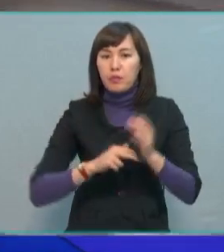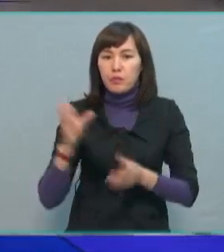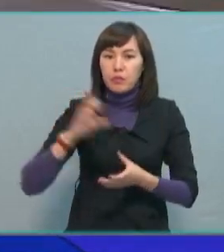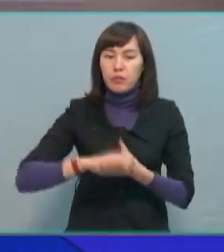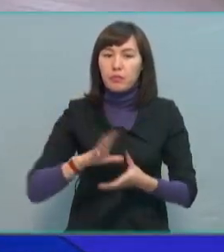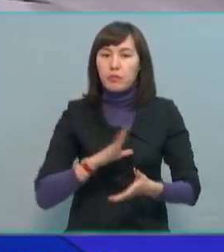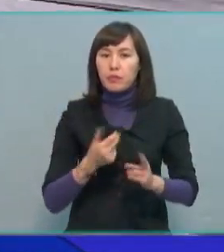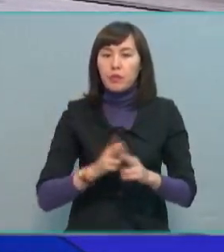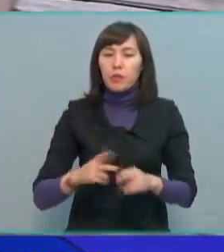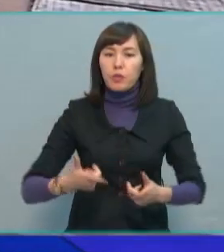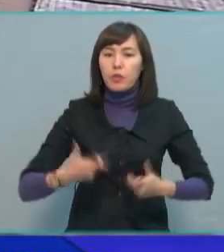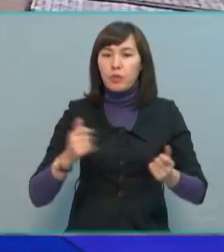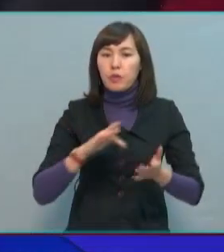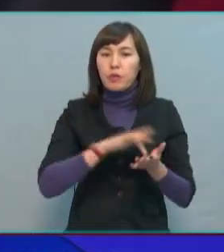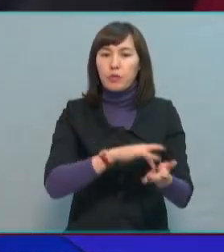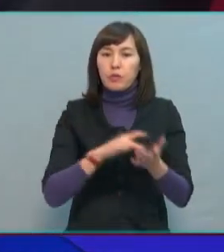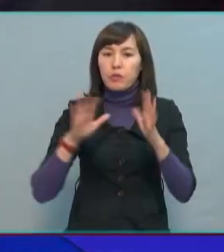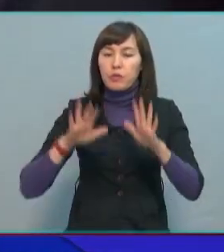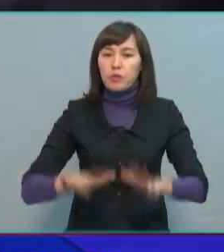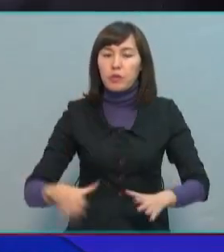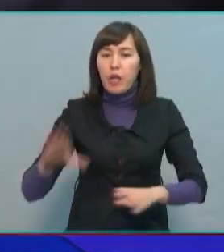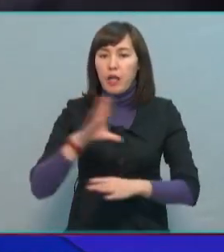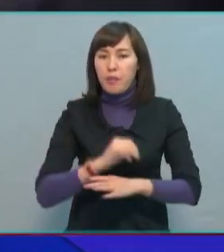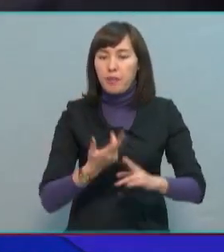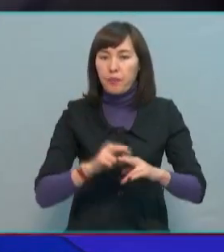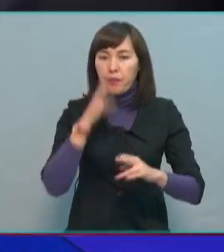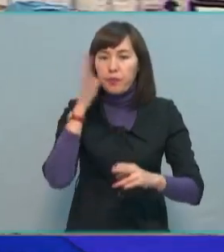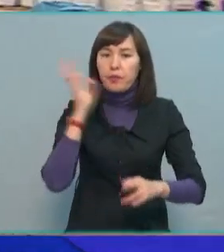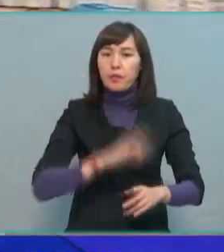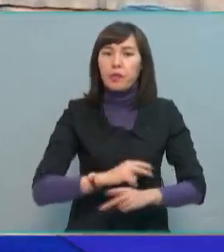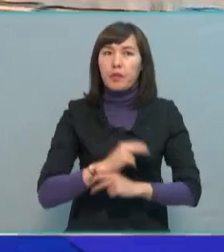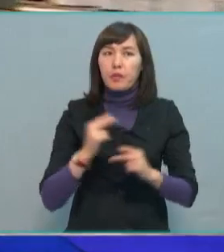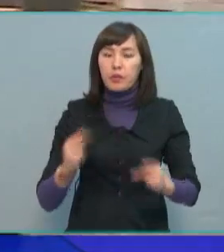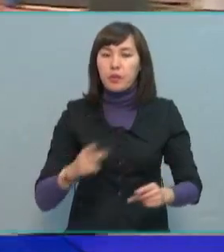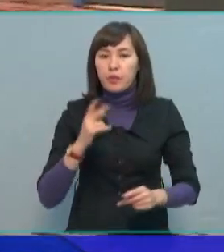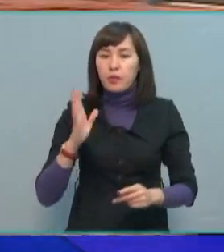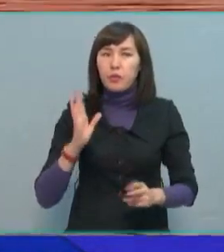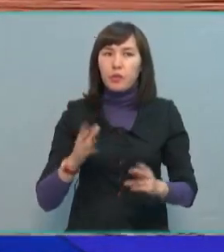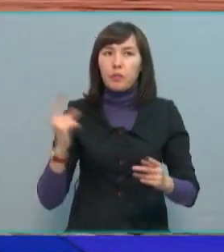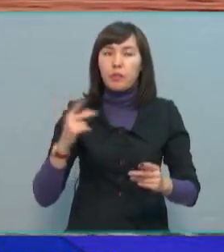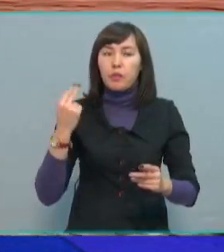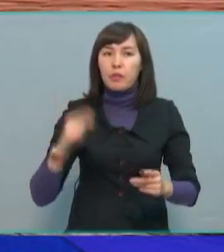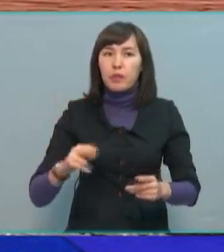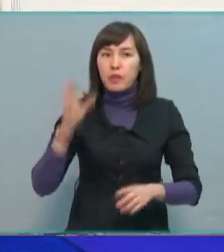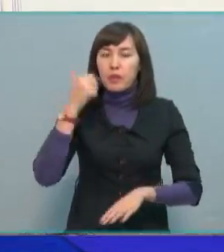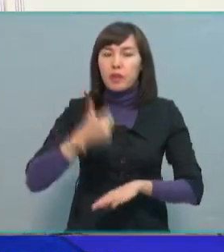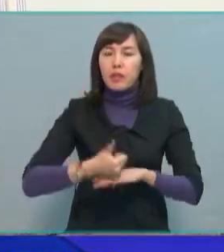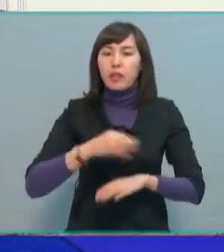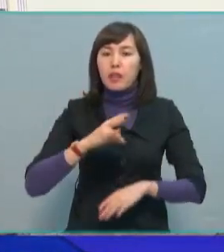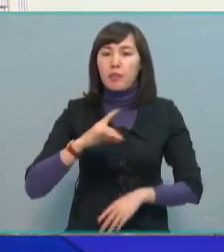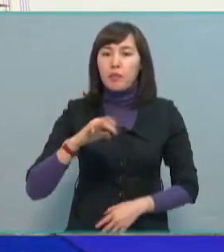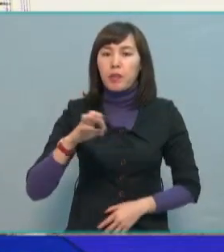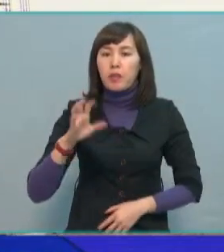барысымен танысты. Бұл қонақ үй туристік нысандардың барлығын биыл пайдалануға беру көзделген. Тұңғыш президент елбасы Нұрсұлтан